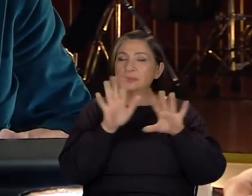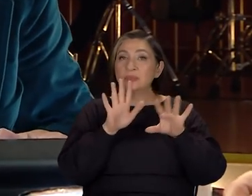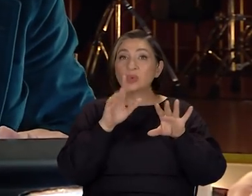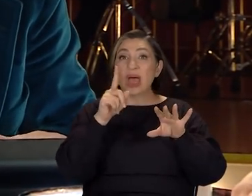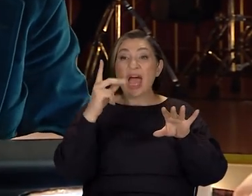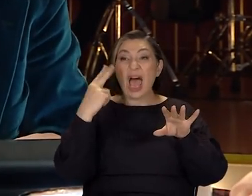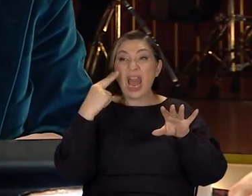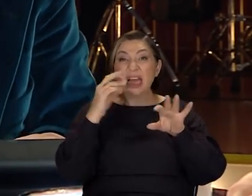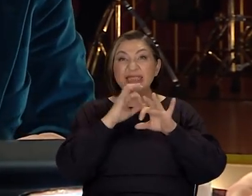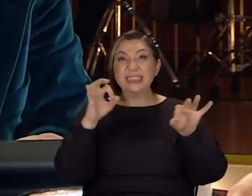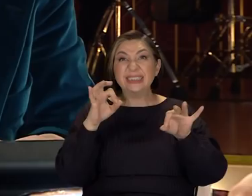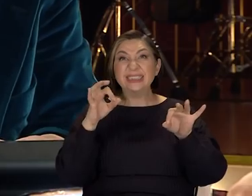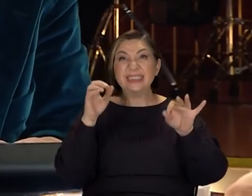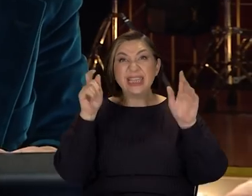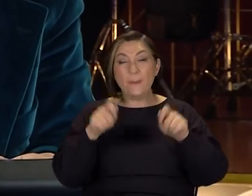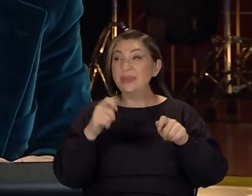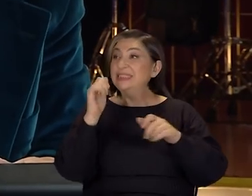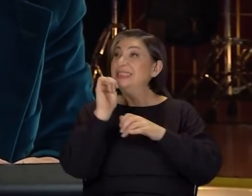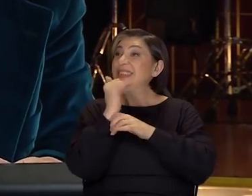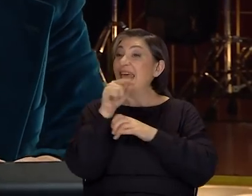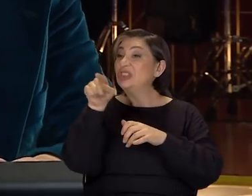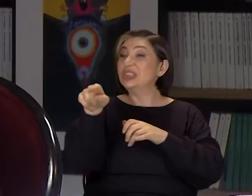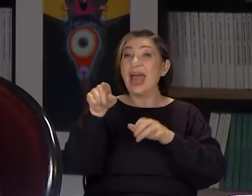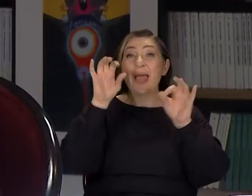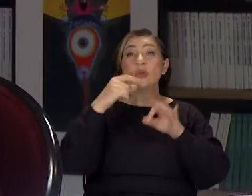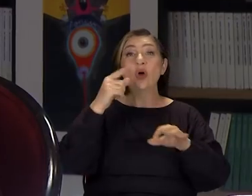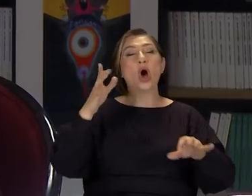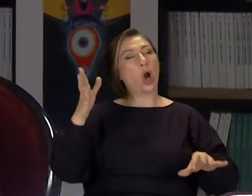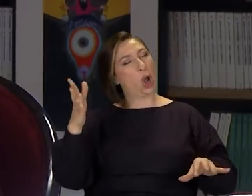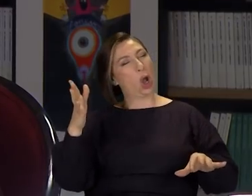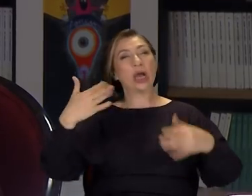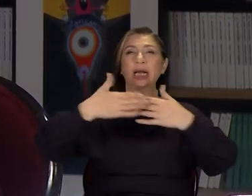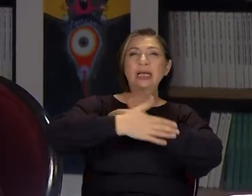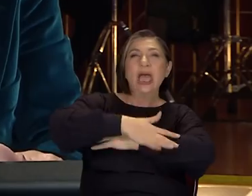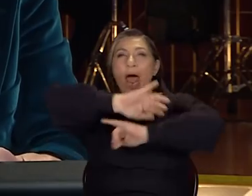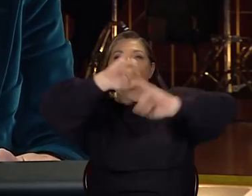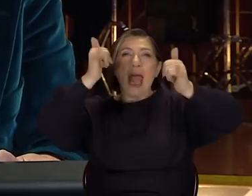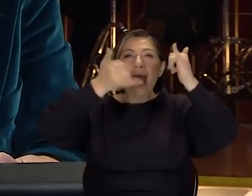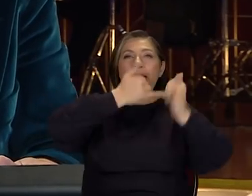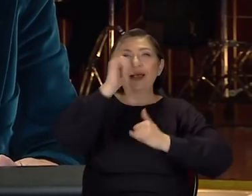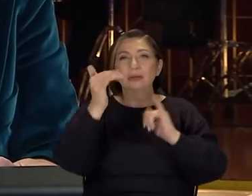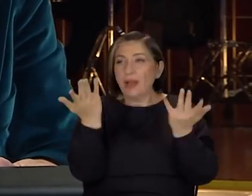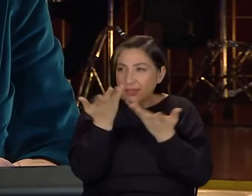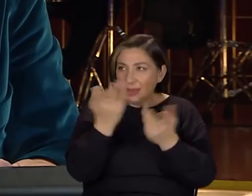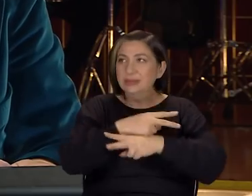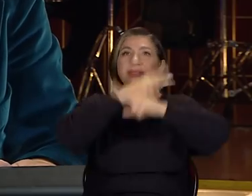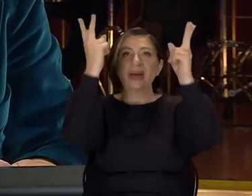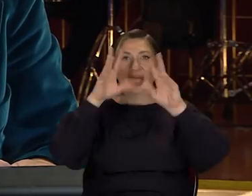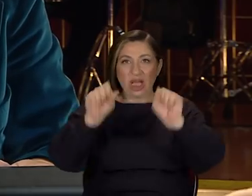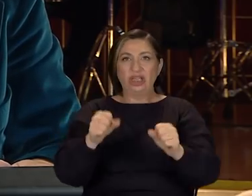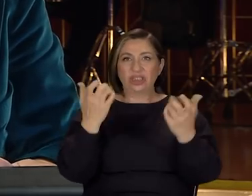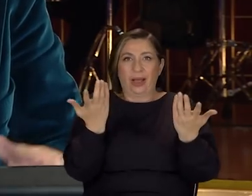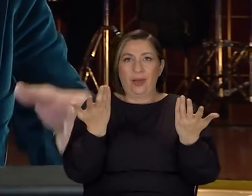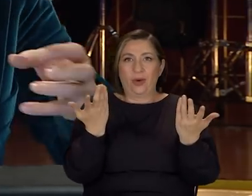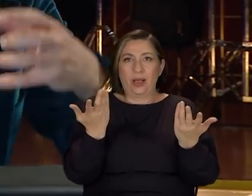için ahlaksız şeyler hep böyle sanatçılara şey diyorlar böyle. Ooo gecelerde yakalandı. Nerede yakalanacağız? Sabahlarda yakalanacak